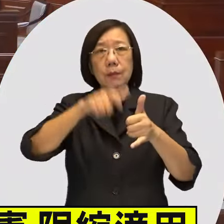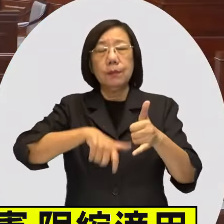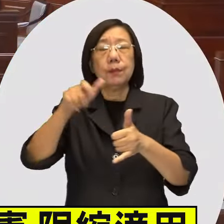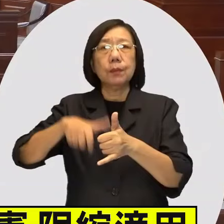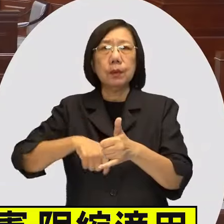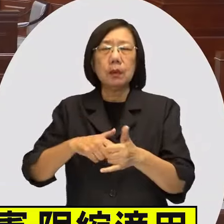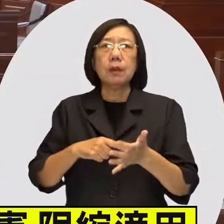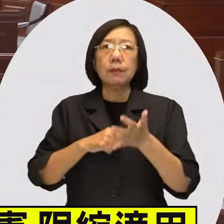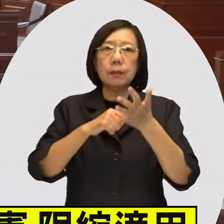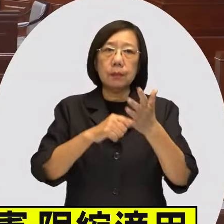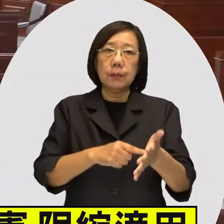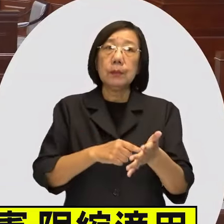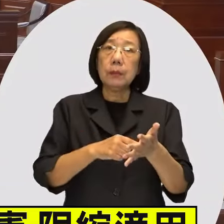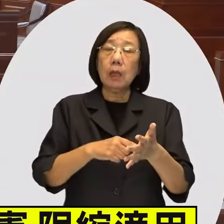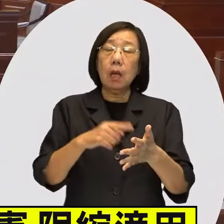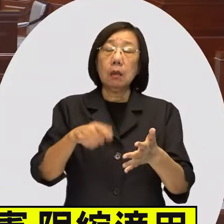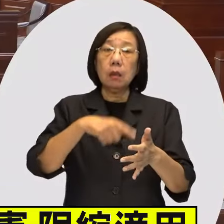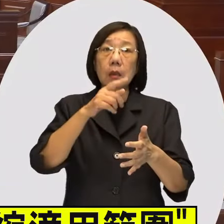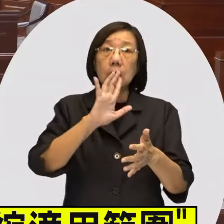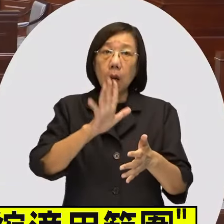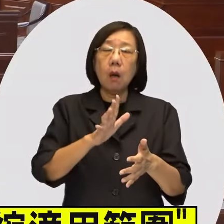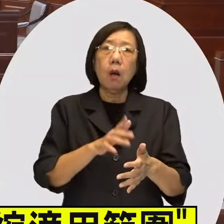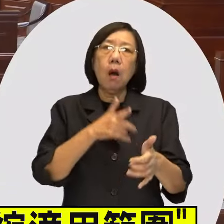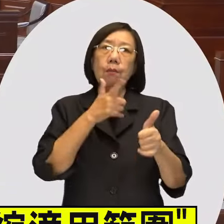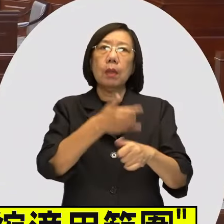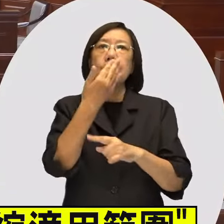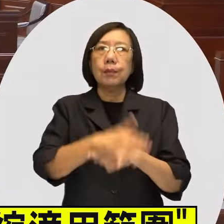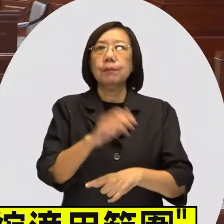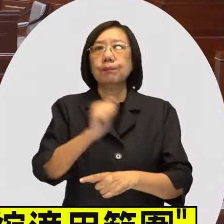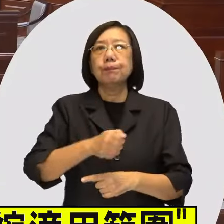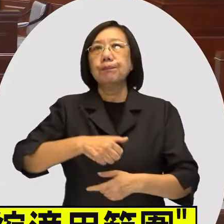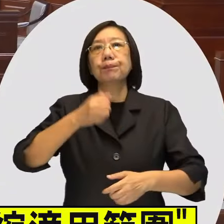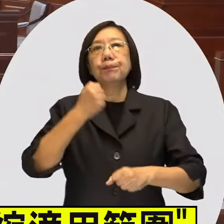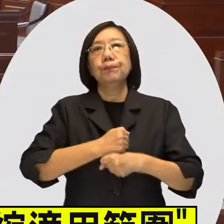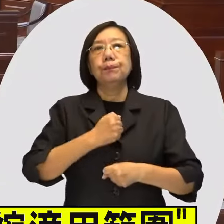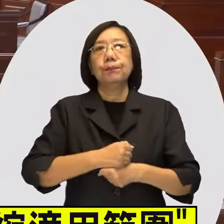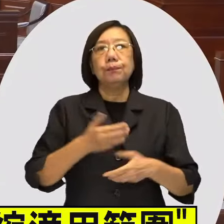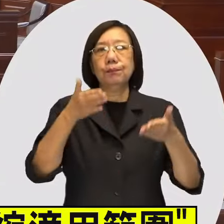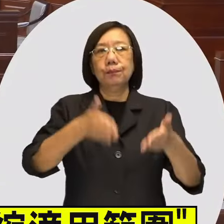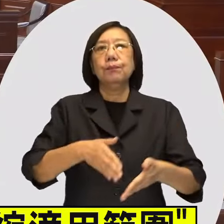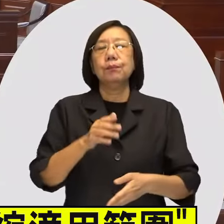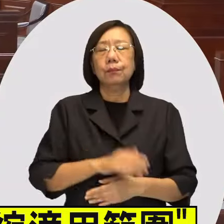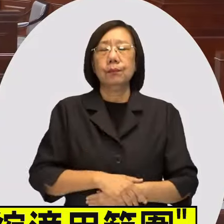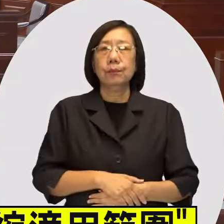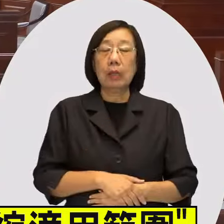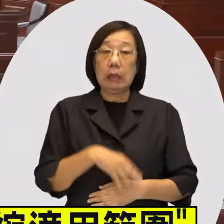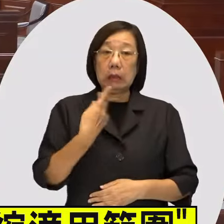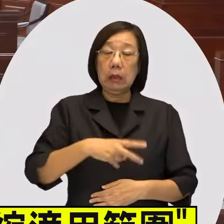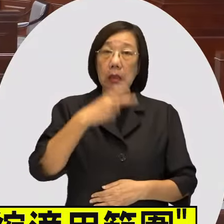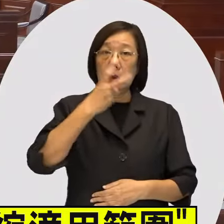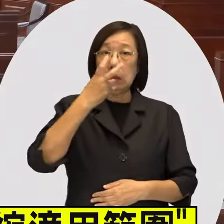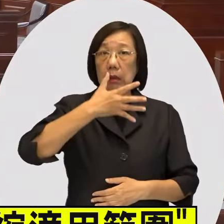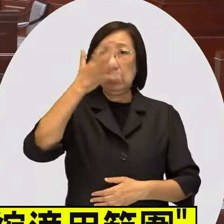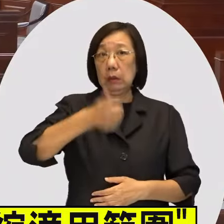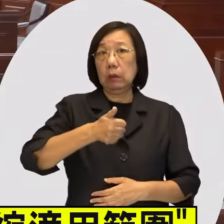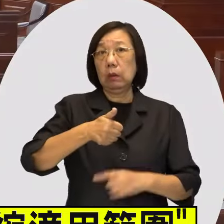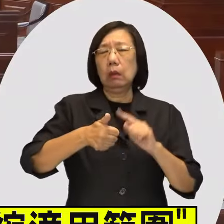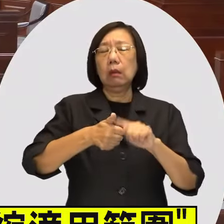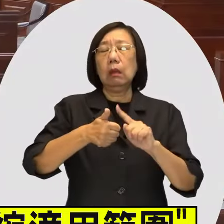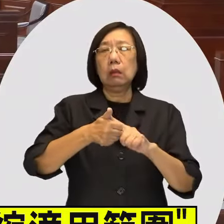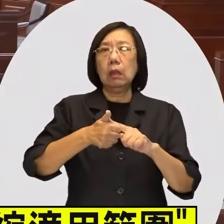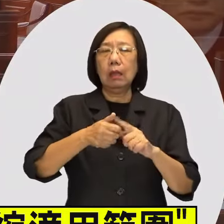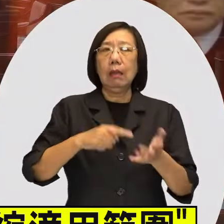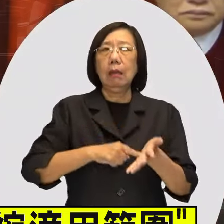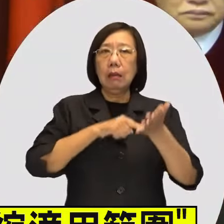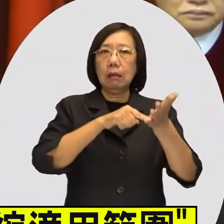决不得执行，与完成修法后上该申请人各得请求检察总长提起非常